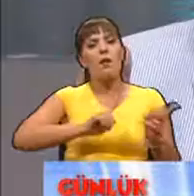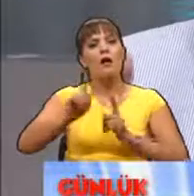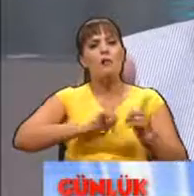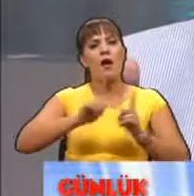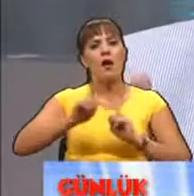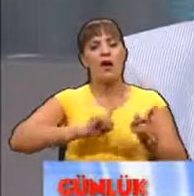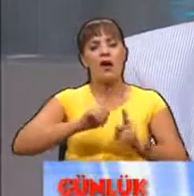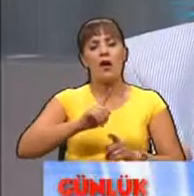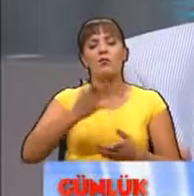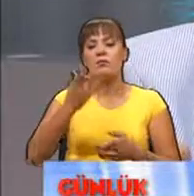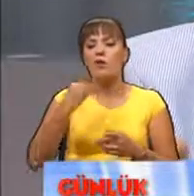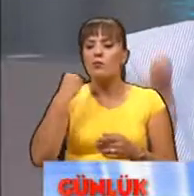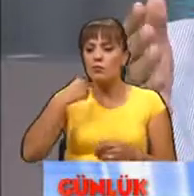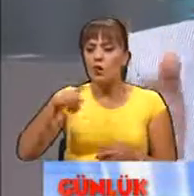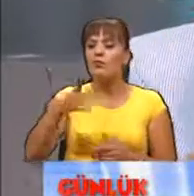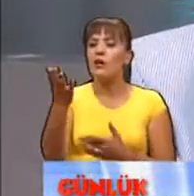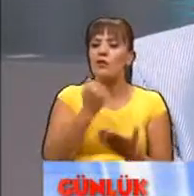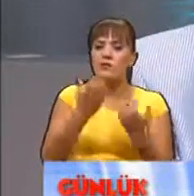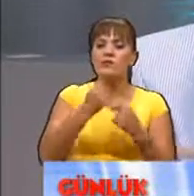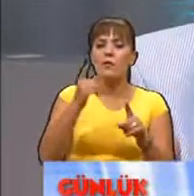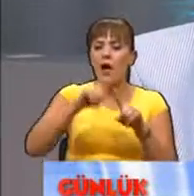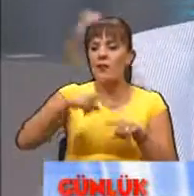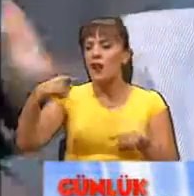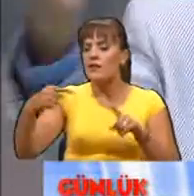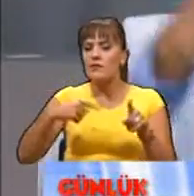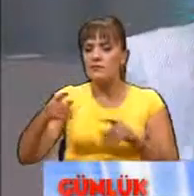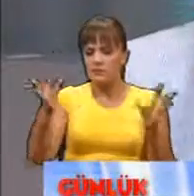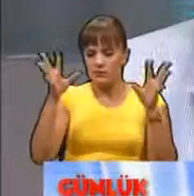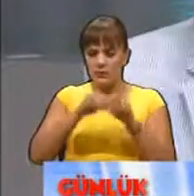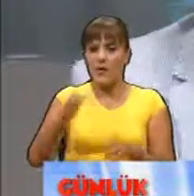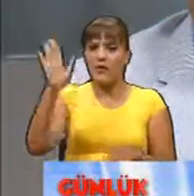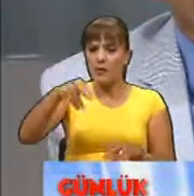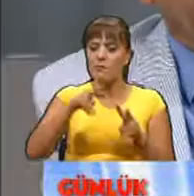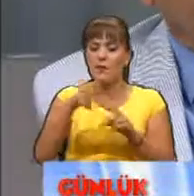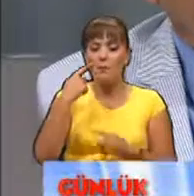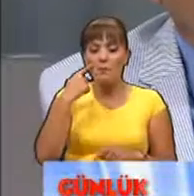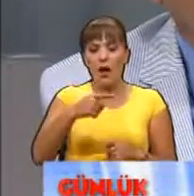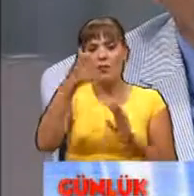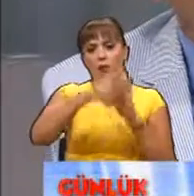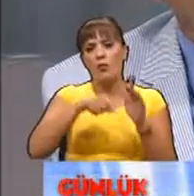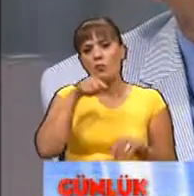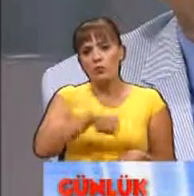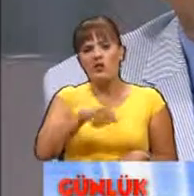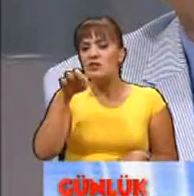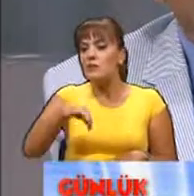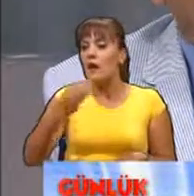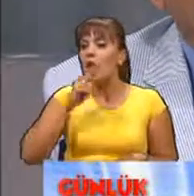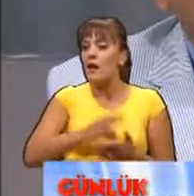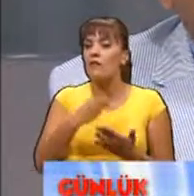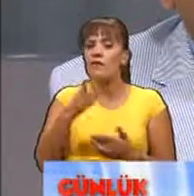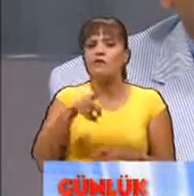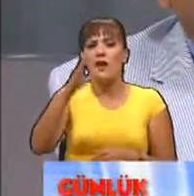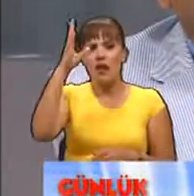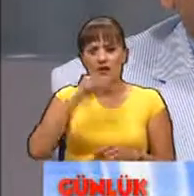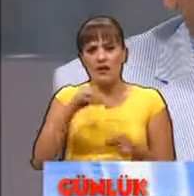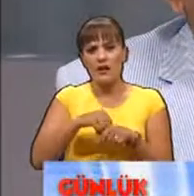mahkeme günahını sevabını ortaya koydu. Aktifleri pasifleri koydu. Gelin ey mirasçılar, bakın tablo bu. Hmm. O şimdi zaman, karar verin. Şöyle